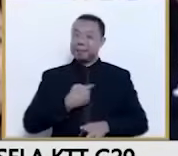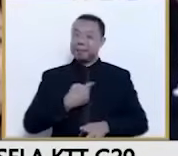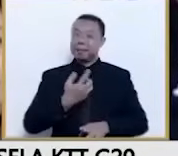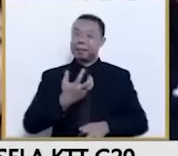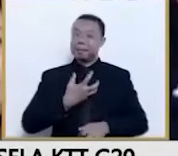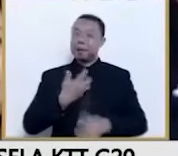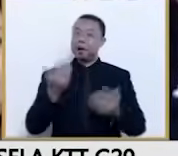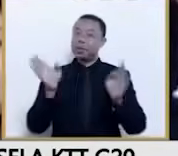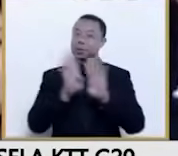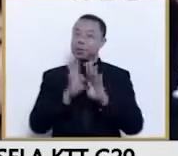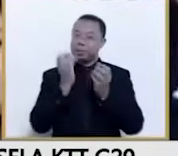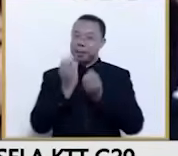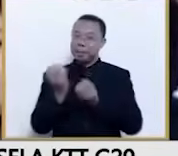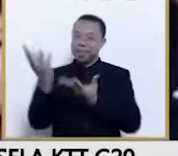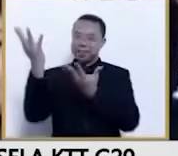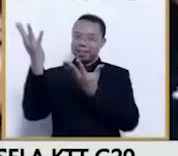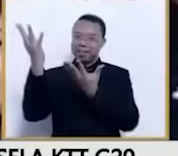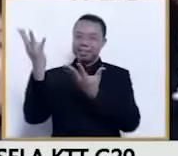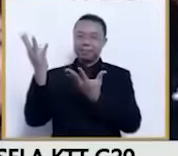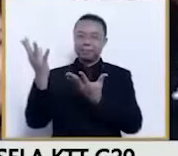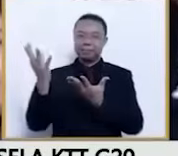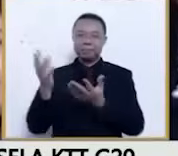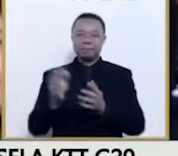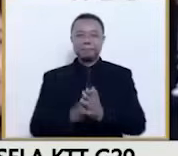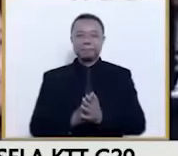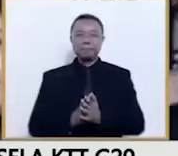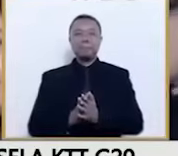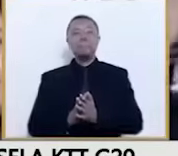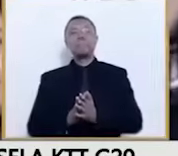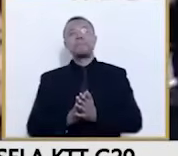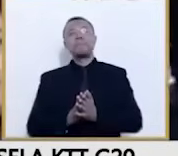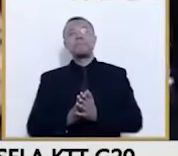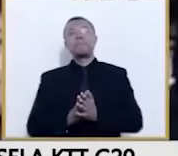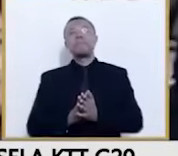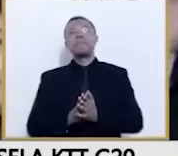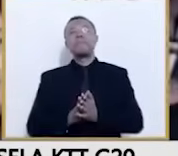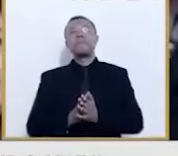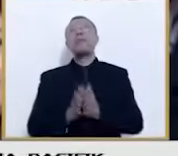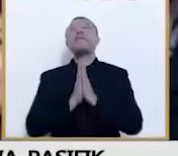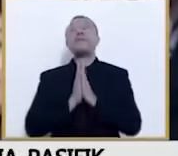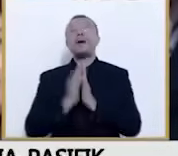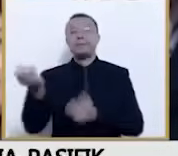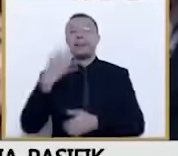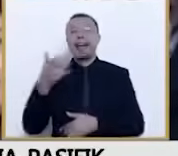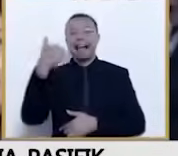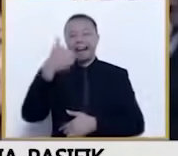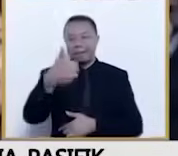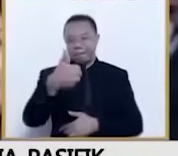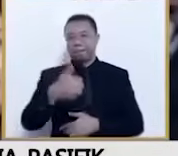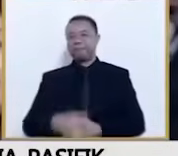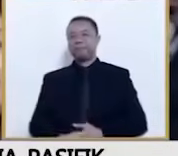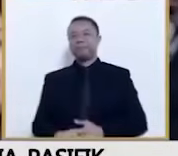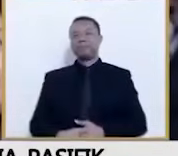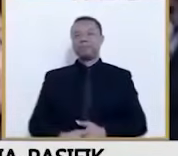akan menutup ini dengan pantun. mohon cakapnya.